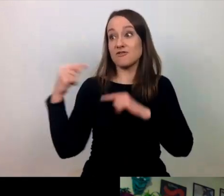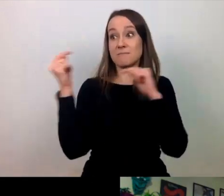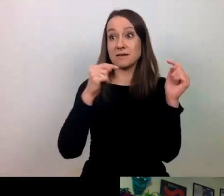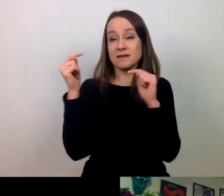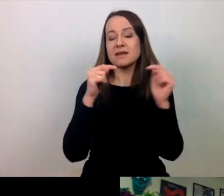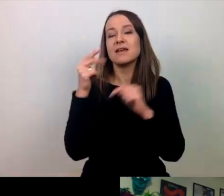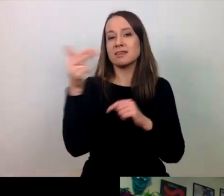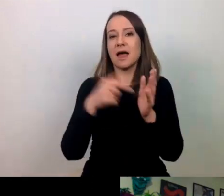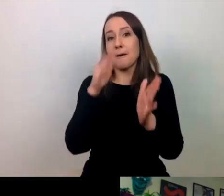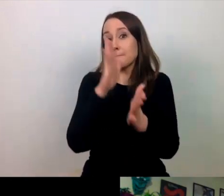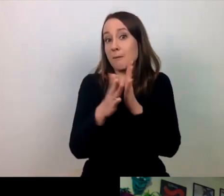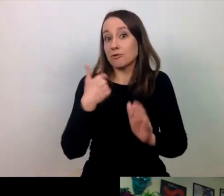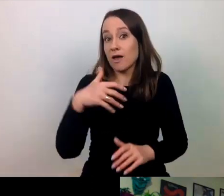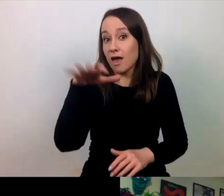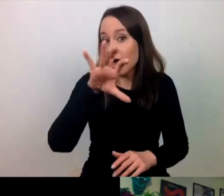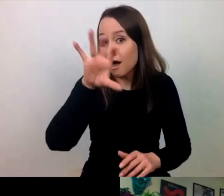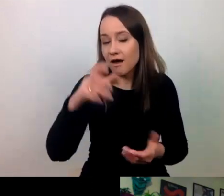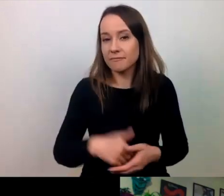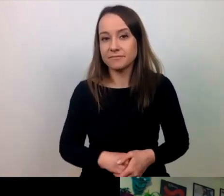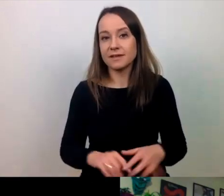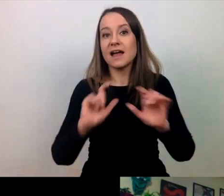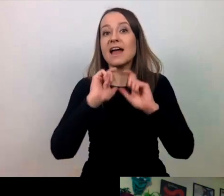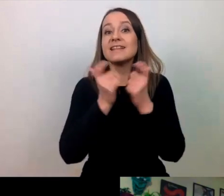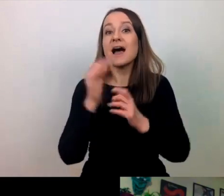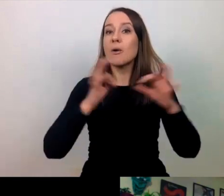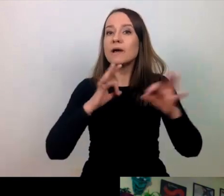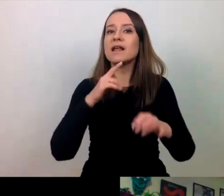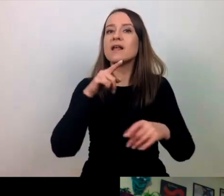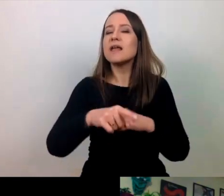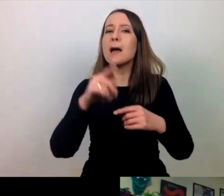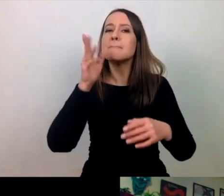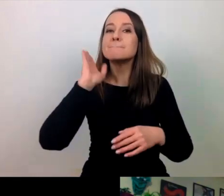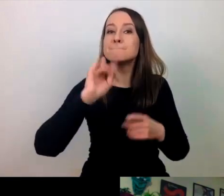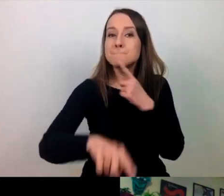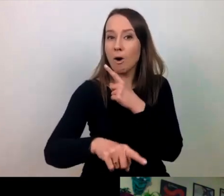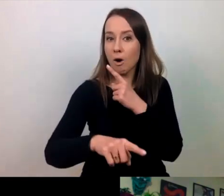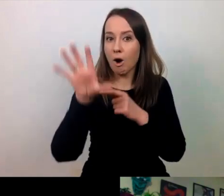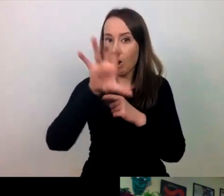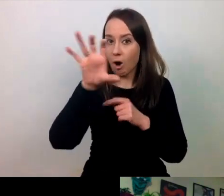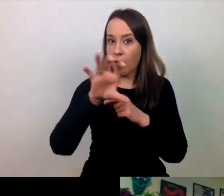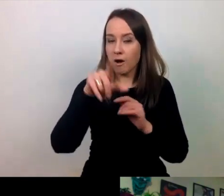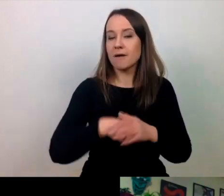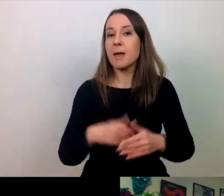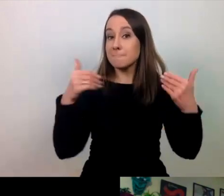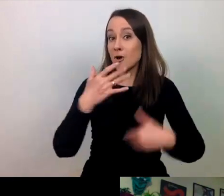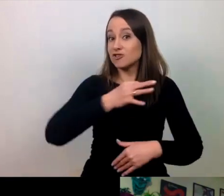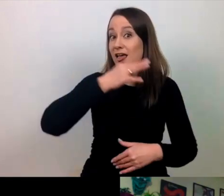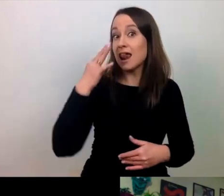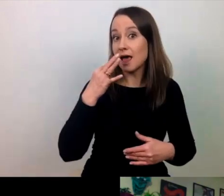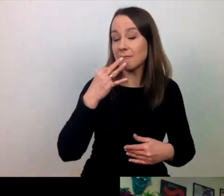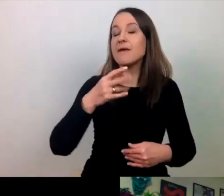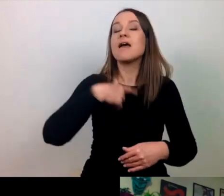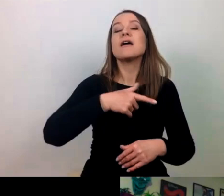obejrzałam, a całą tę historię sobie czytałam później. I może to jest lepiej wiedzieć to po filmie,